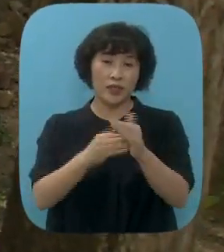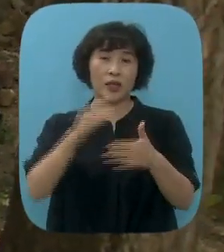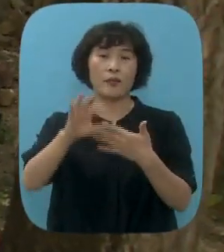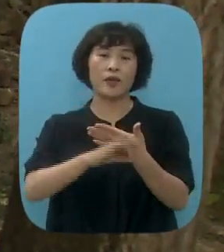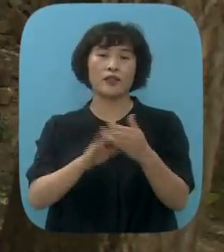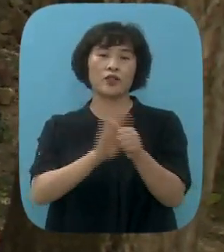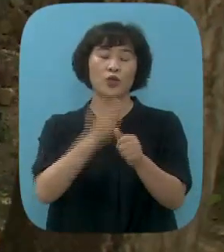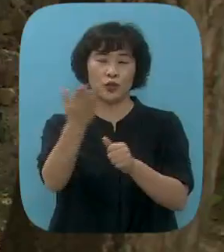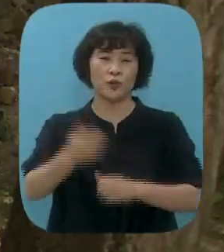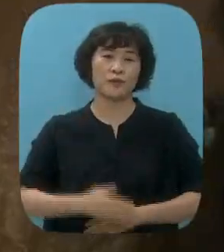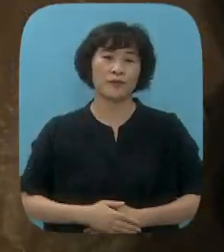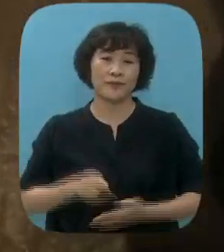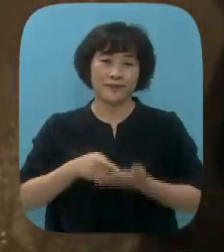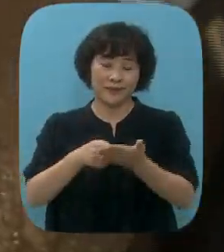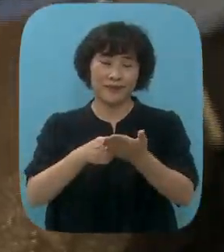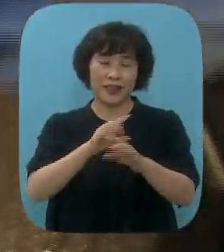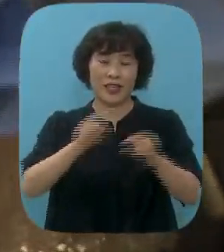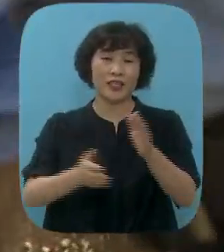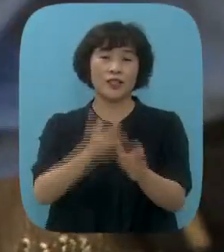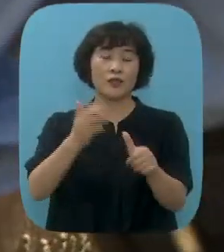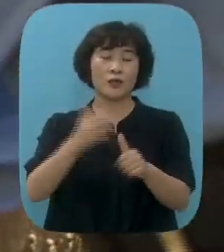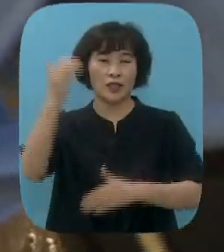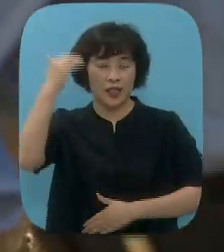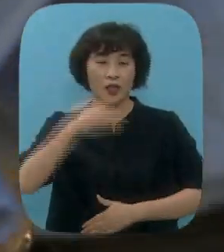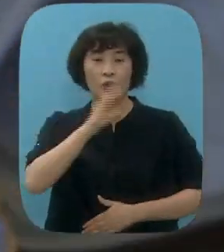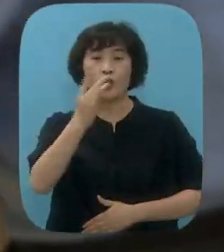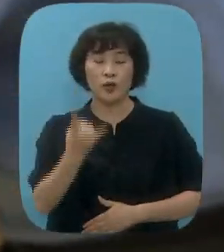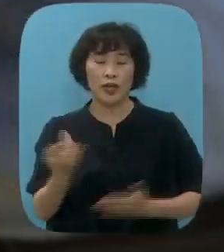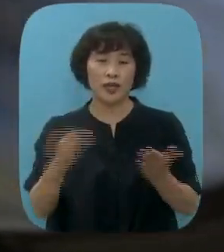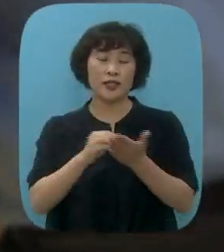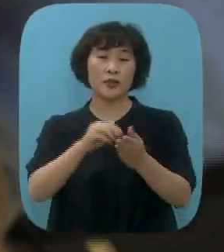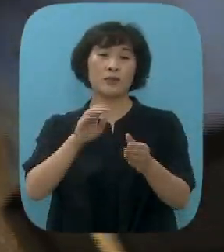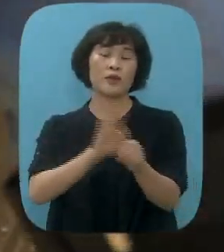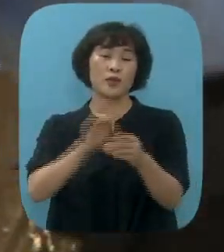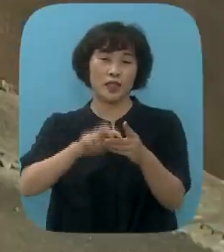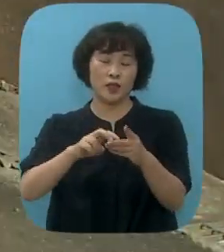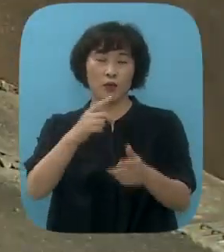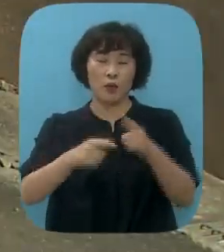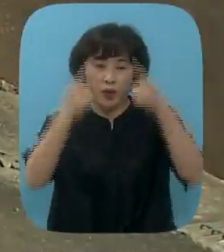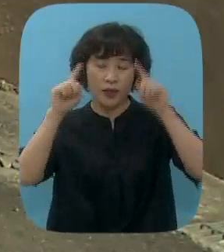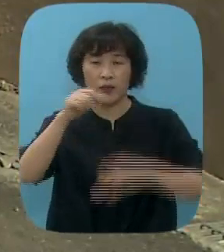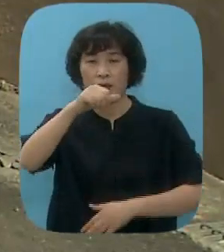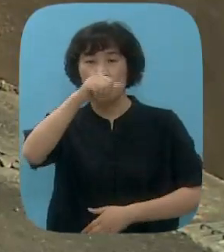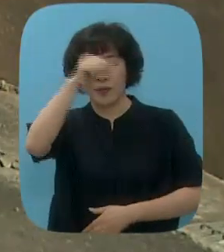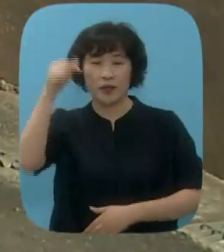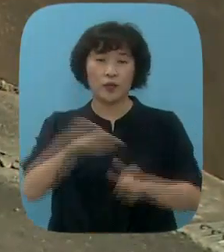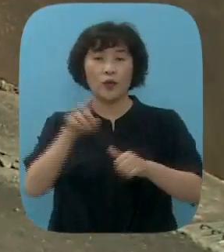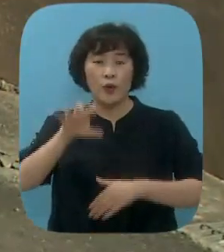지원합니다. 신청은 각 시군 대한노인회 취업지원센터 또는 목포대 평생교육원에서